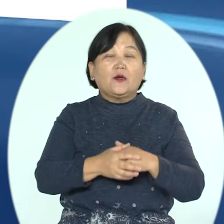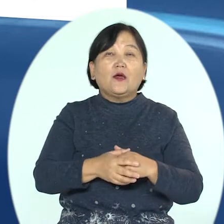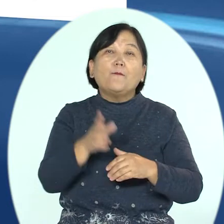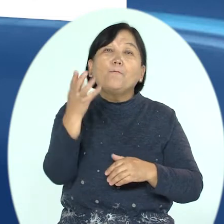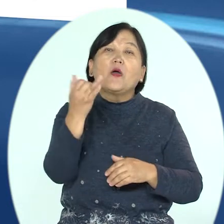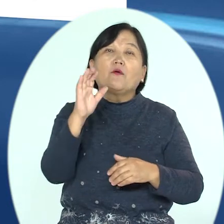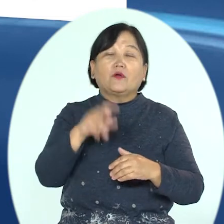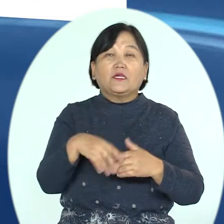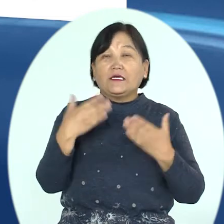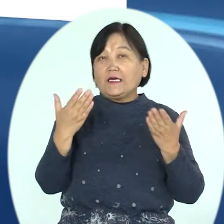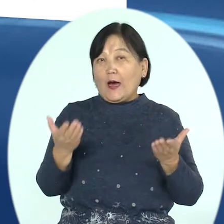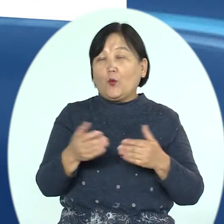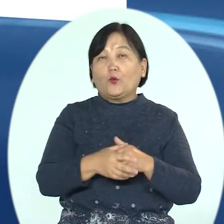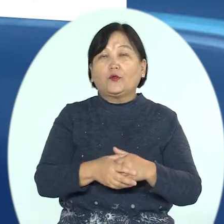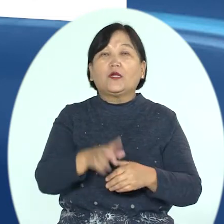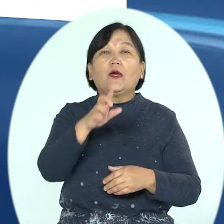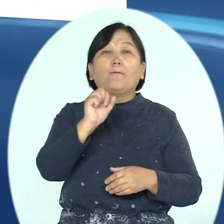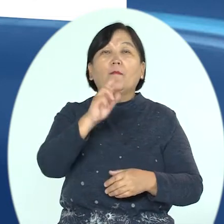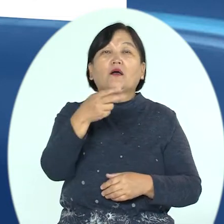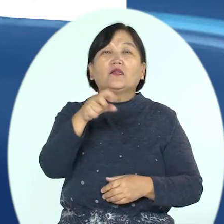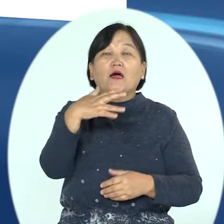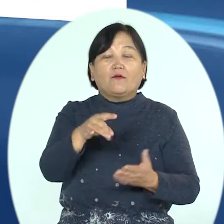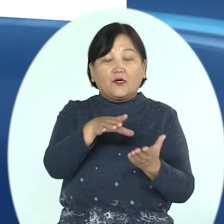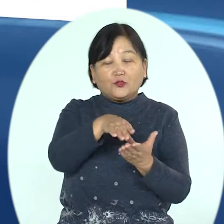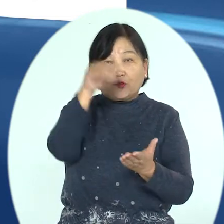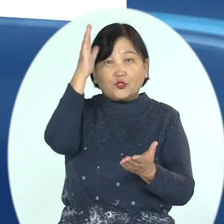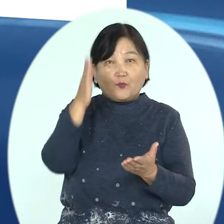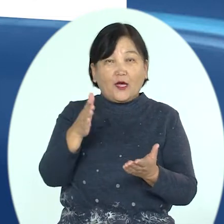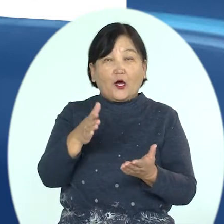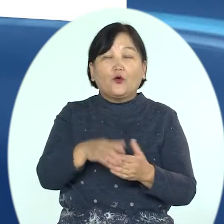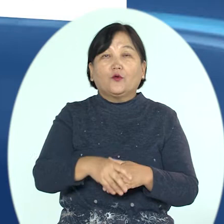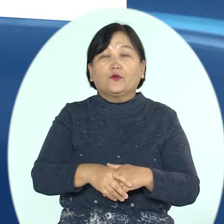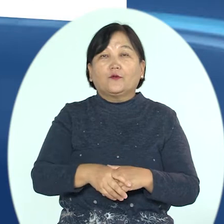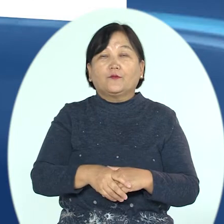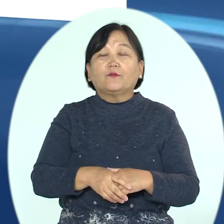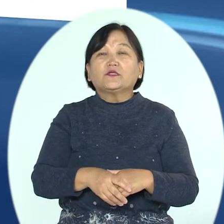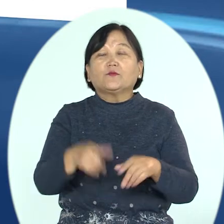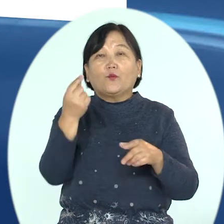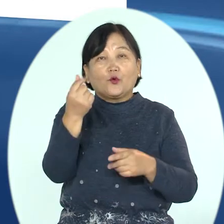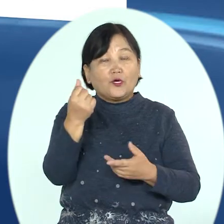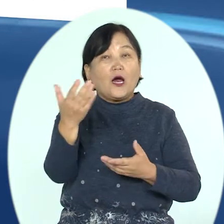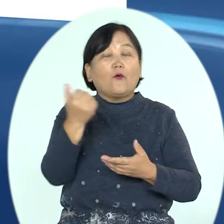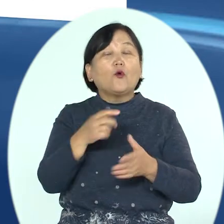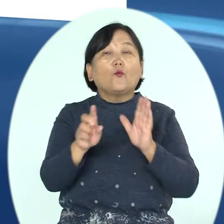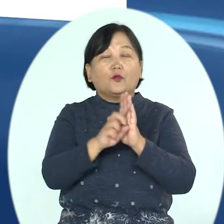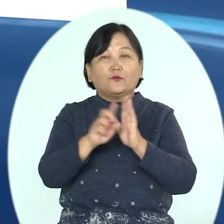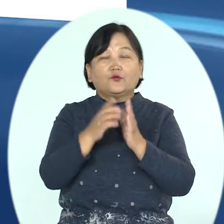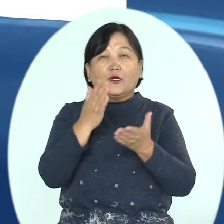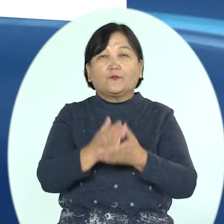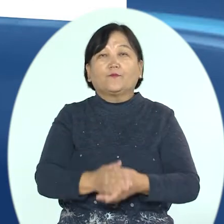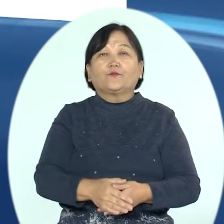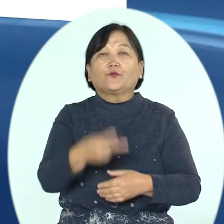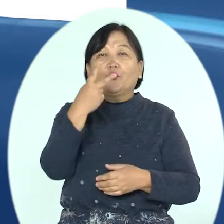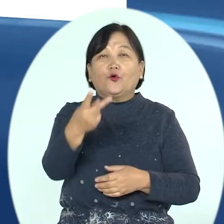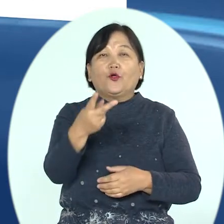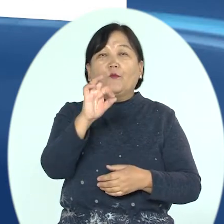болно. За ийм тохиолдолд бол бакалаврын зэргийн суралцагч бол ингээд төлбөр. За сая 2020 оны